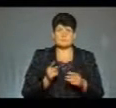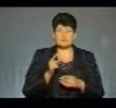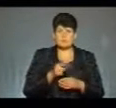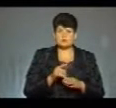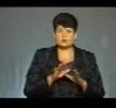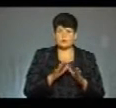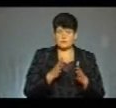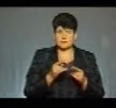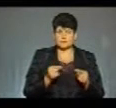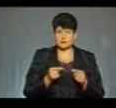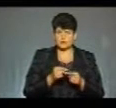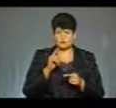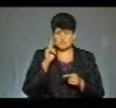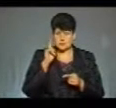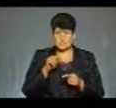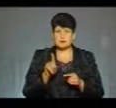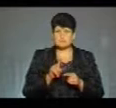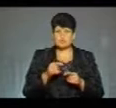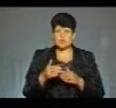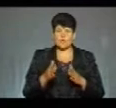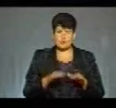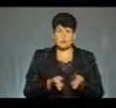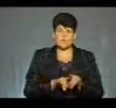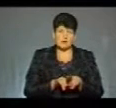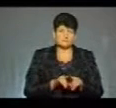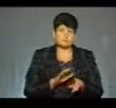випадку ми чітко знаємо, що коробка похожа на